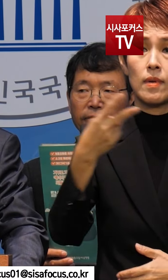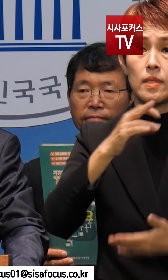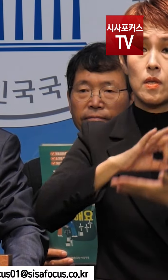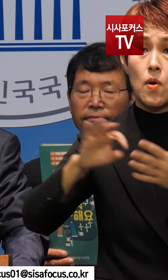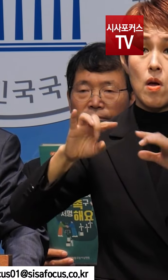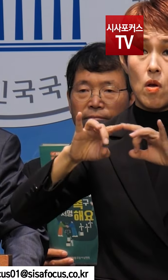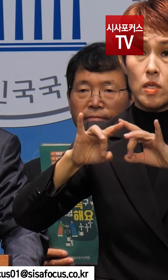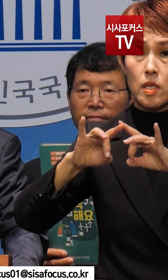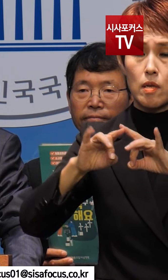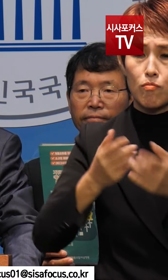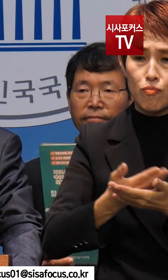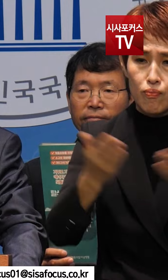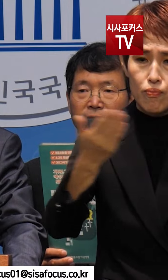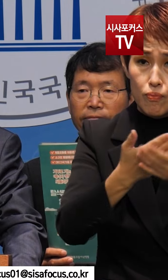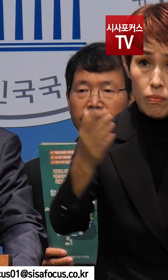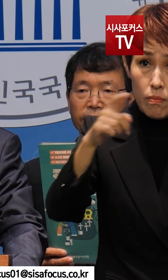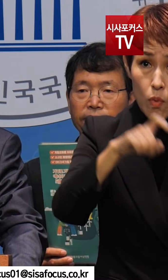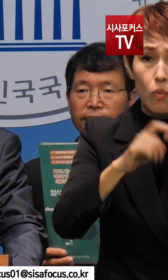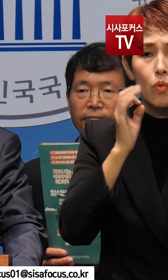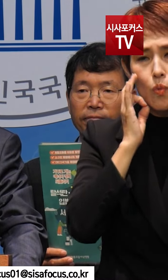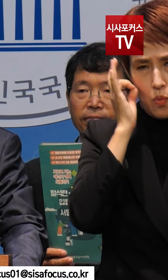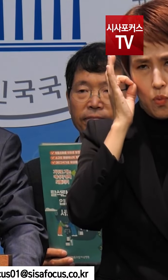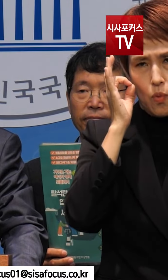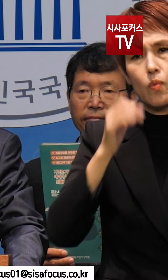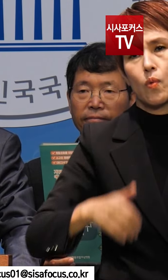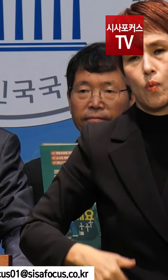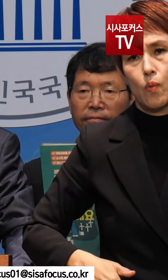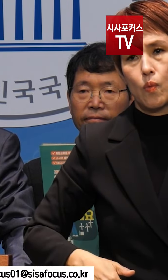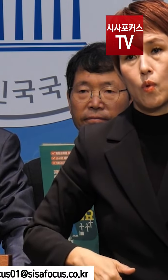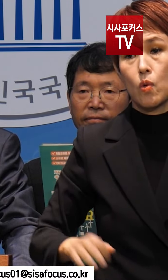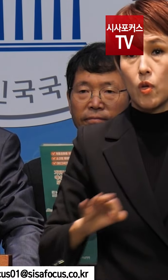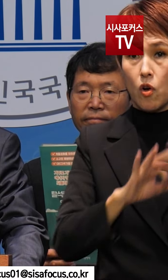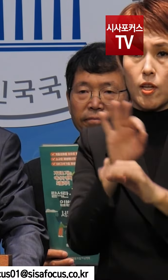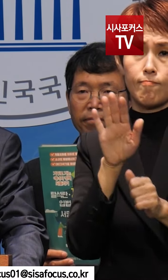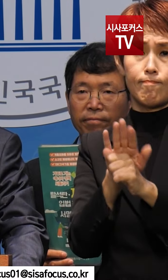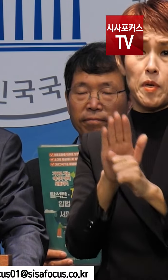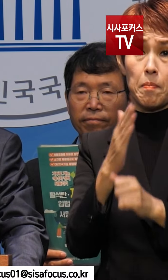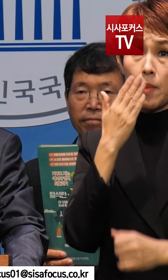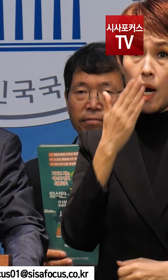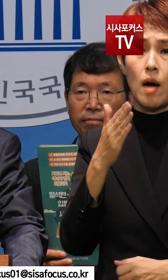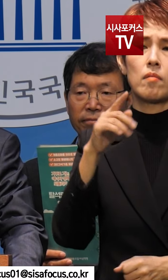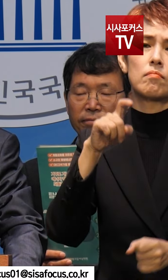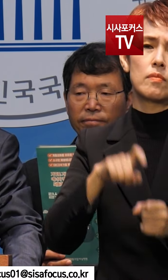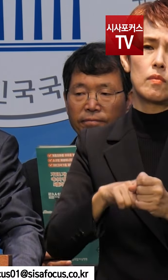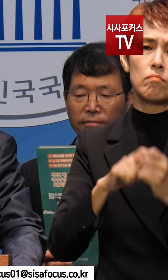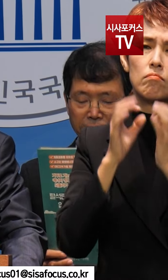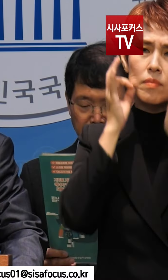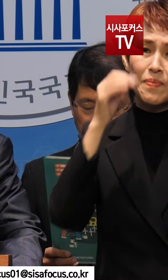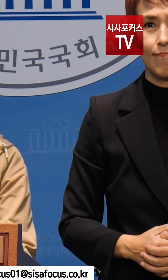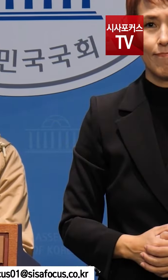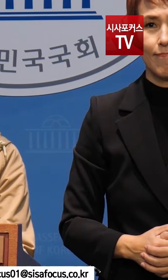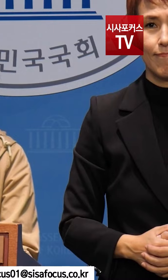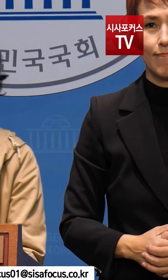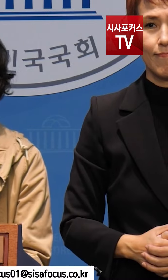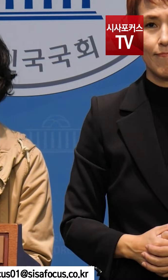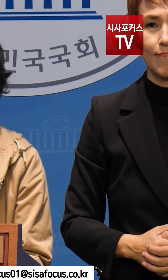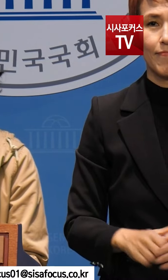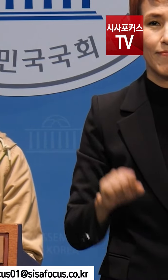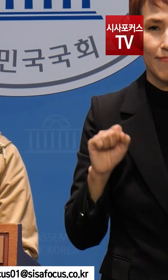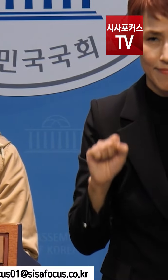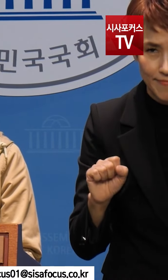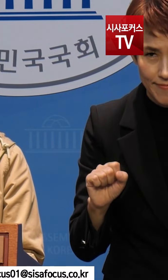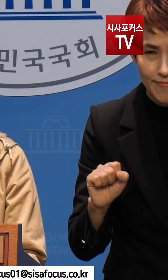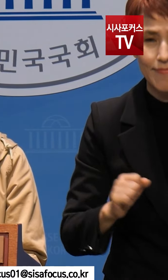열심히 노력하고 그것이 우리 경제에 실지 밑받침이 될 수 있도록 해나갔으면 좋겠습니다 감사합니다